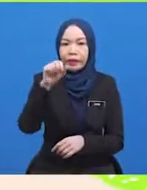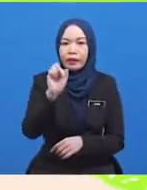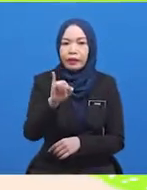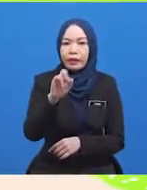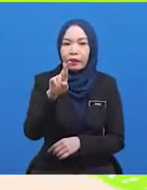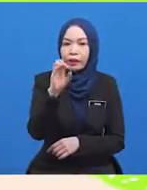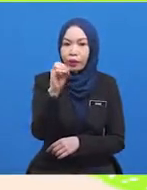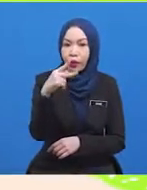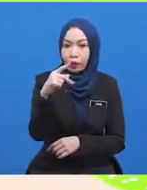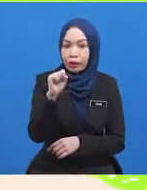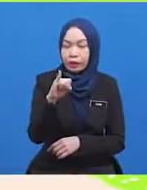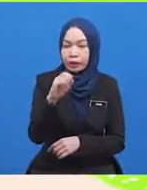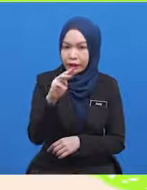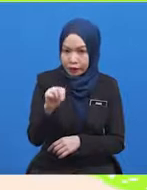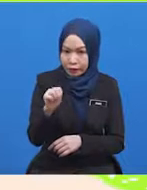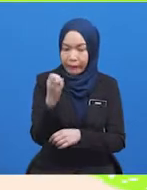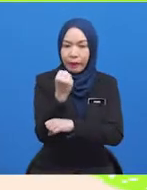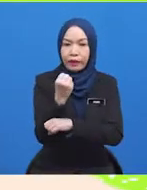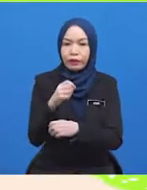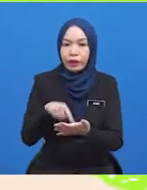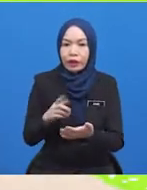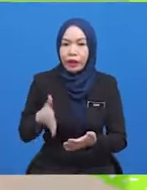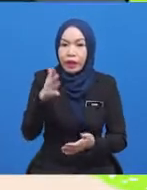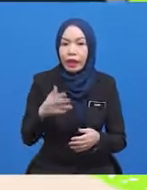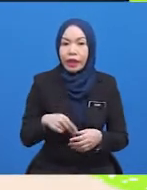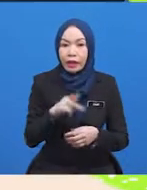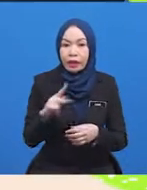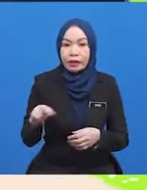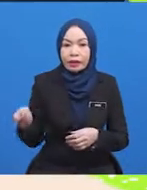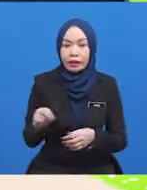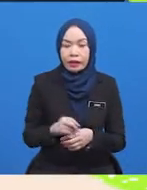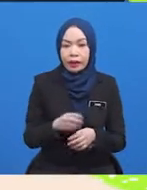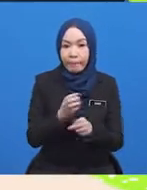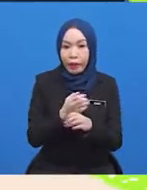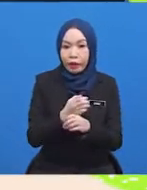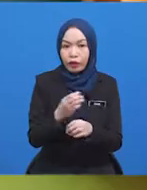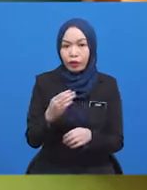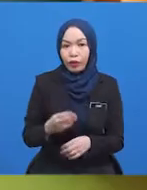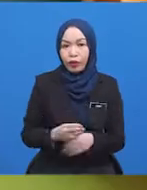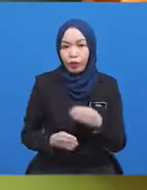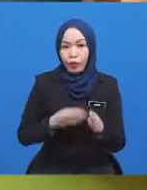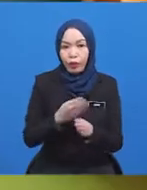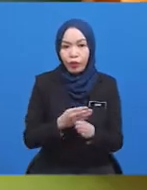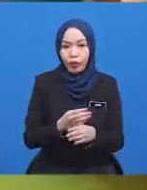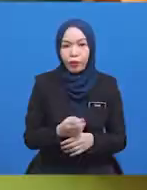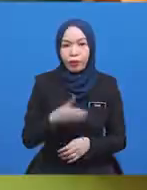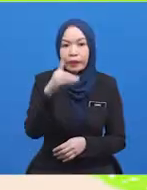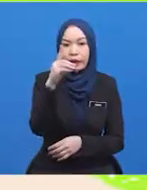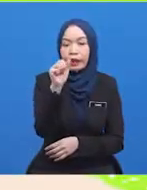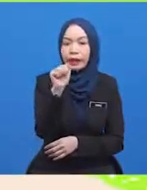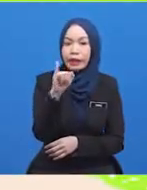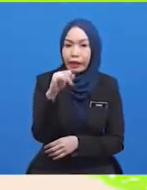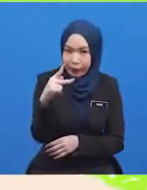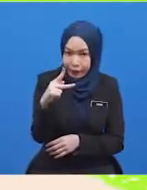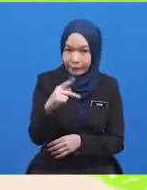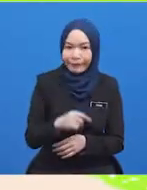basalt akan menghasilkan bentuk muka bumi, daik dan lereng curam. Murid-murid sekalian,